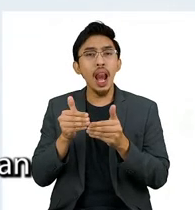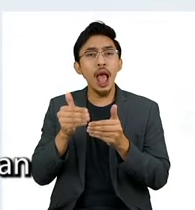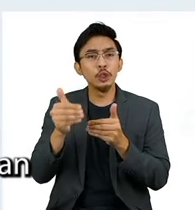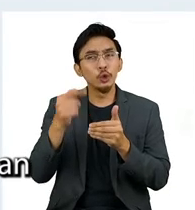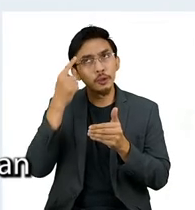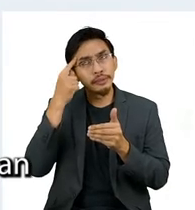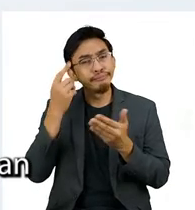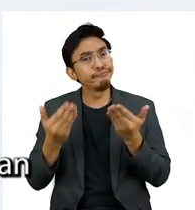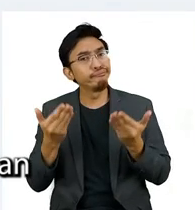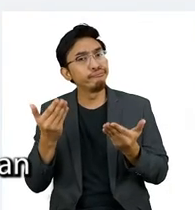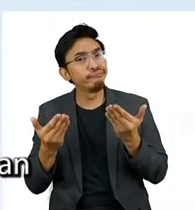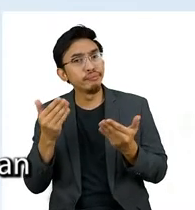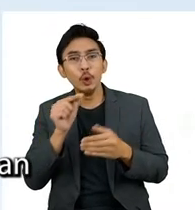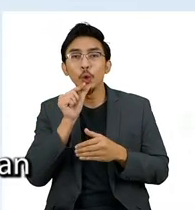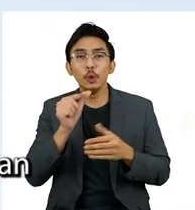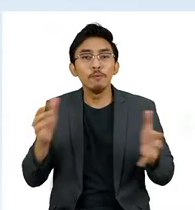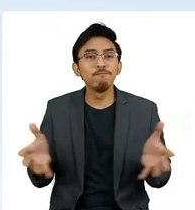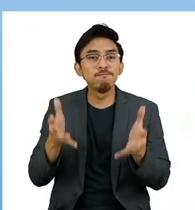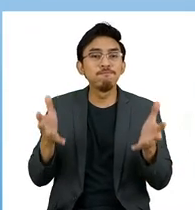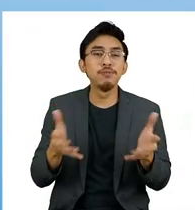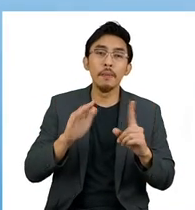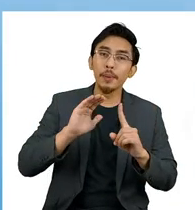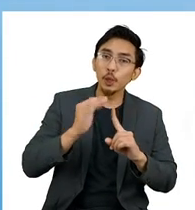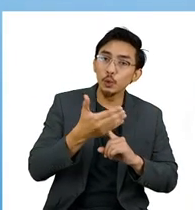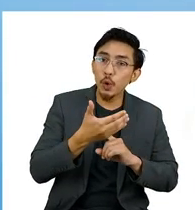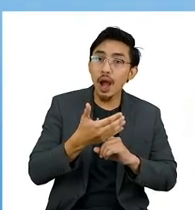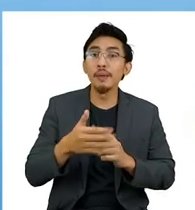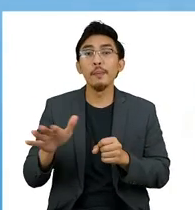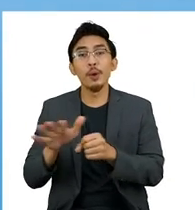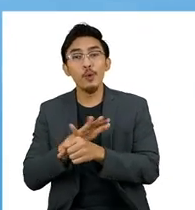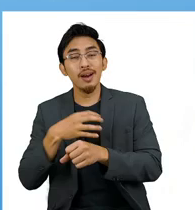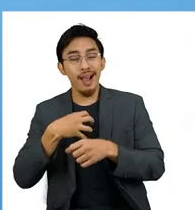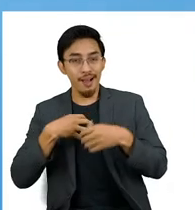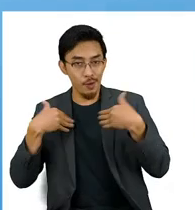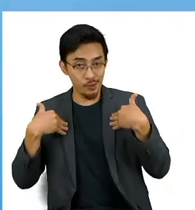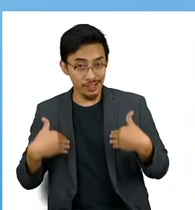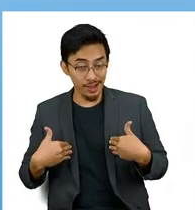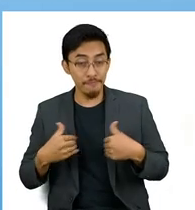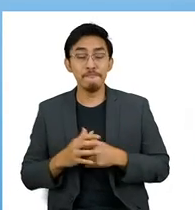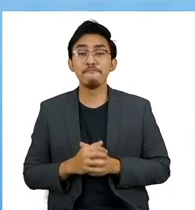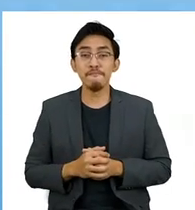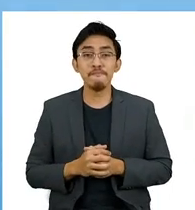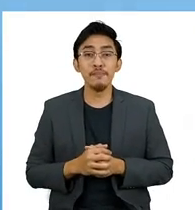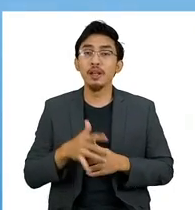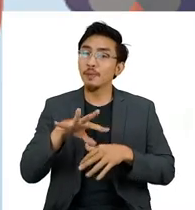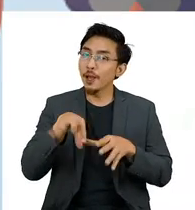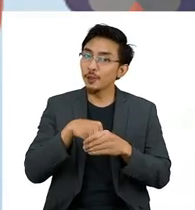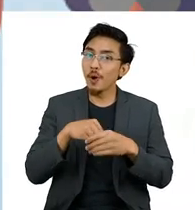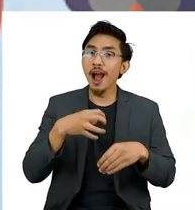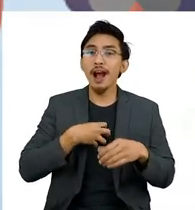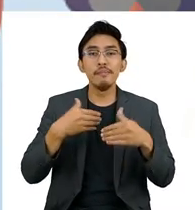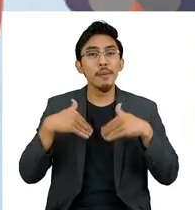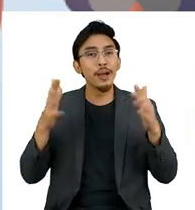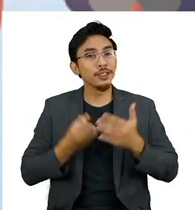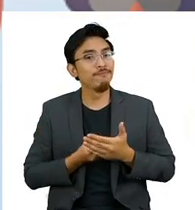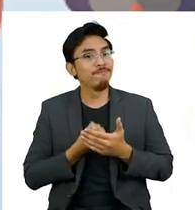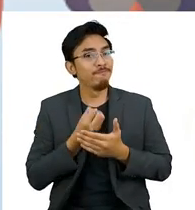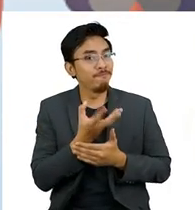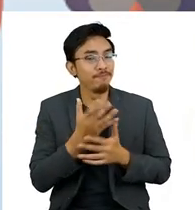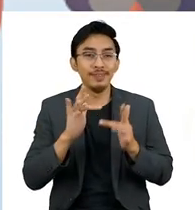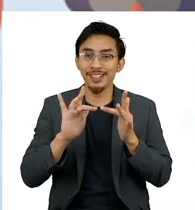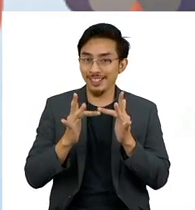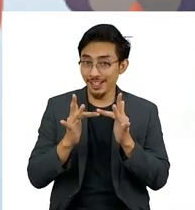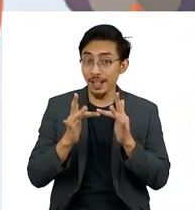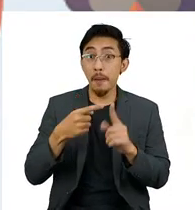untuk melanjutkan pertimbangan terhadap pemajuan, perlindungan, dan pemenuhan hak asasi manusia, termasuk hak atas